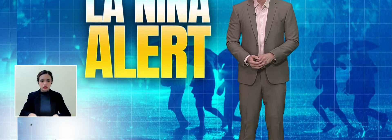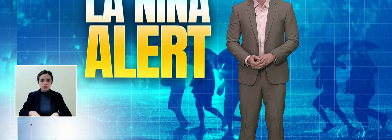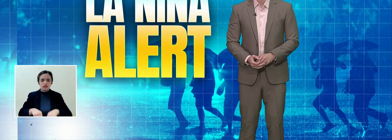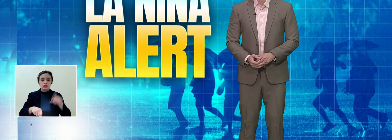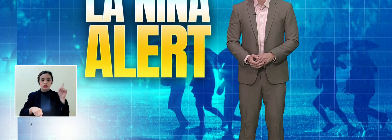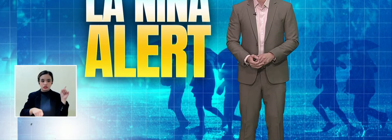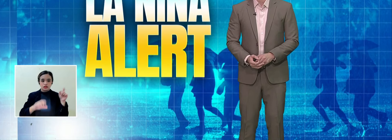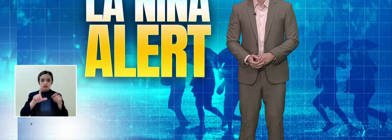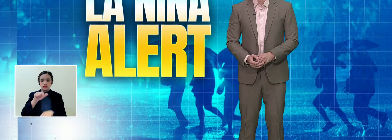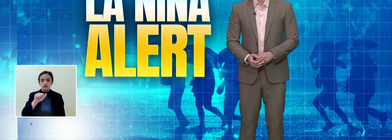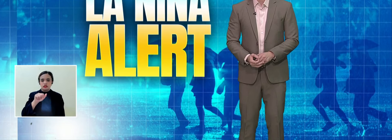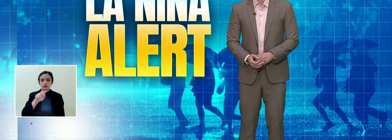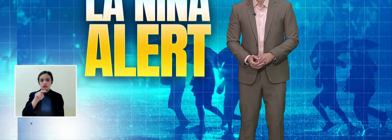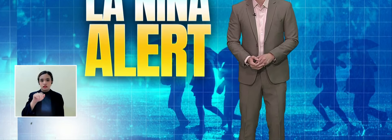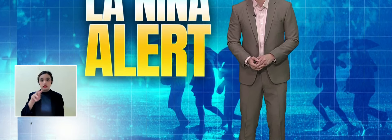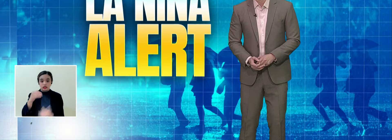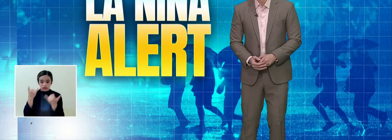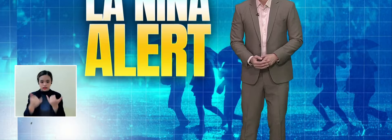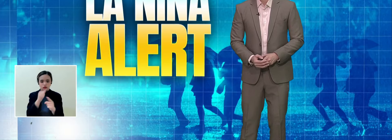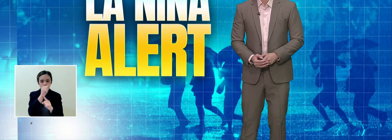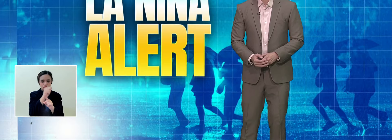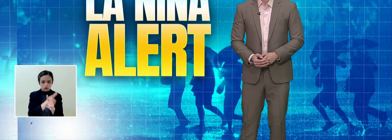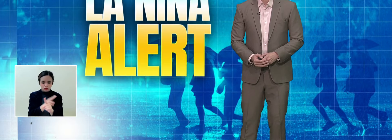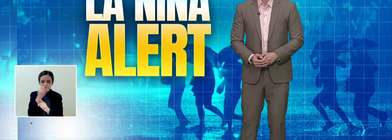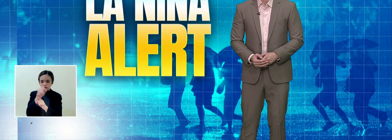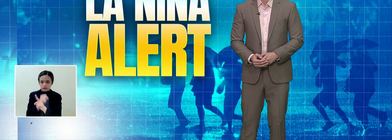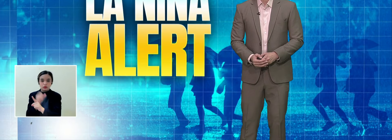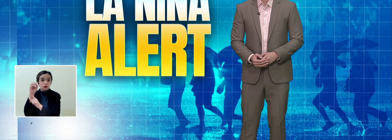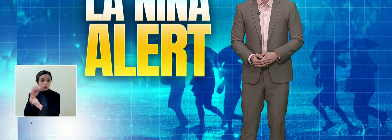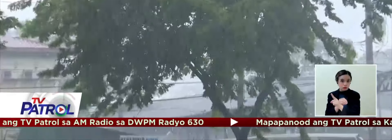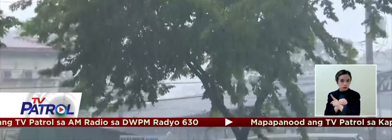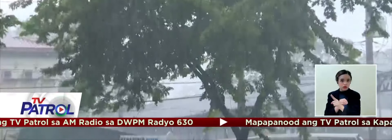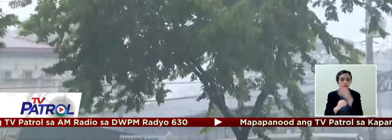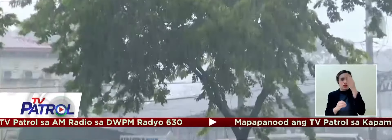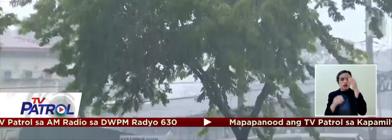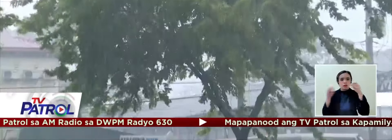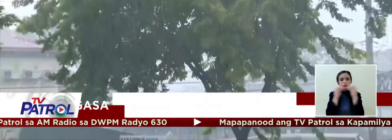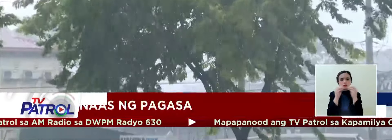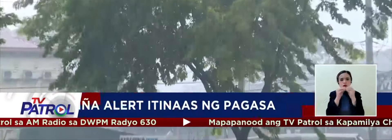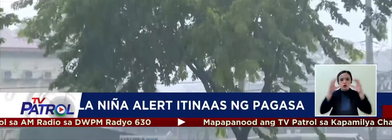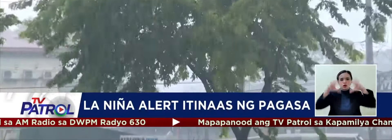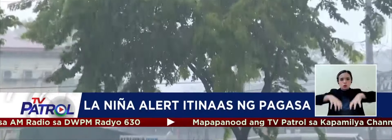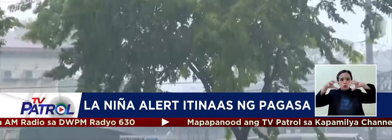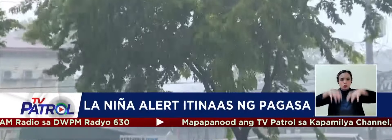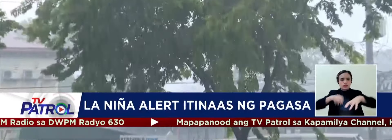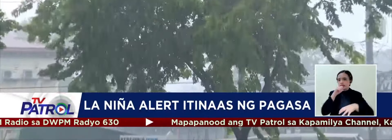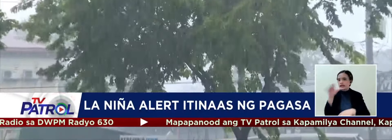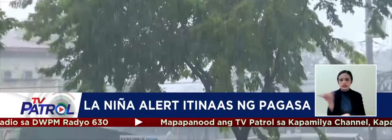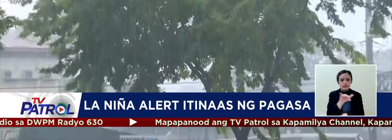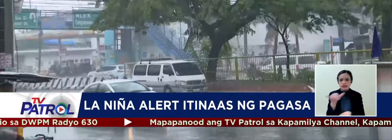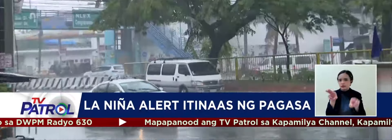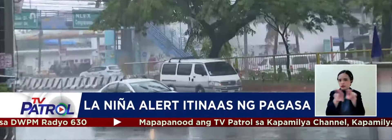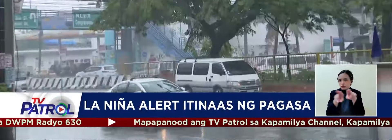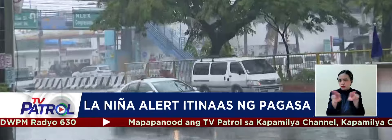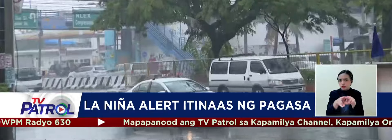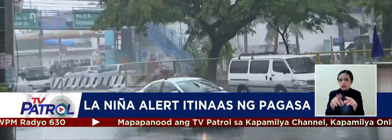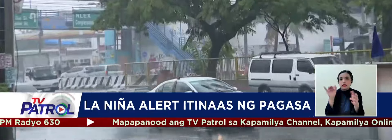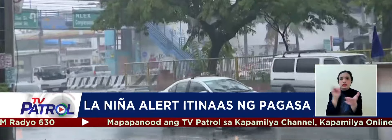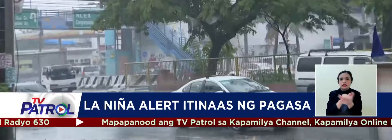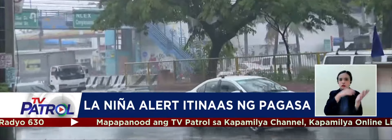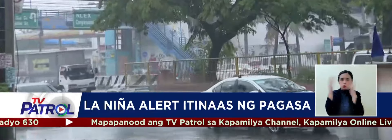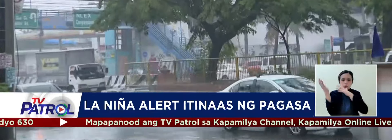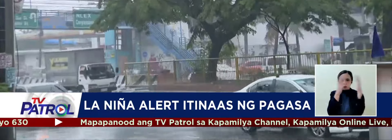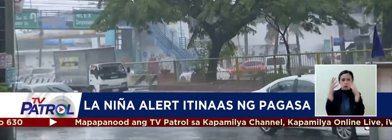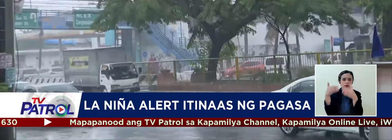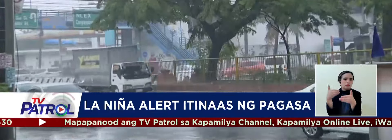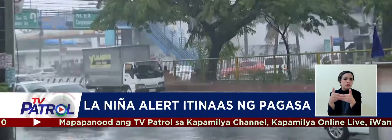Nina ngayong August, September, October season. Nagudulot po ng mas maraming ulan kesa sa normal at mga bagyong nabubuo na mas malapit